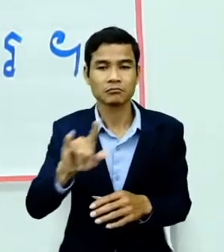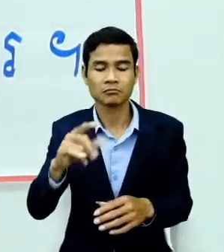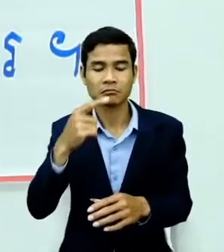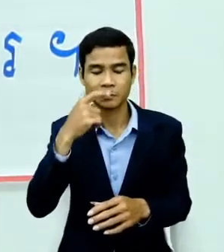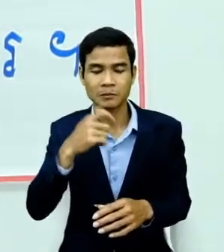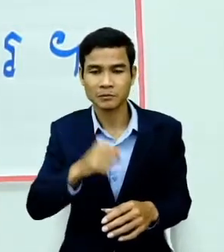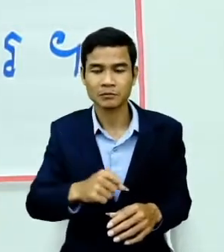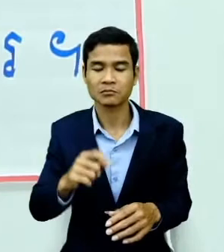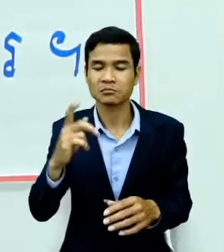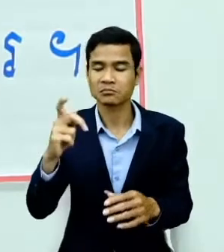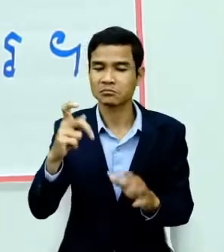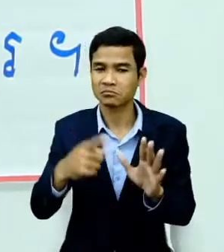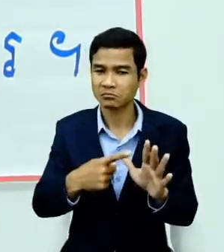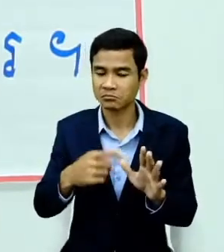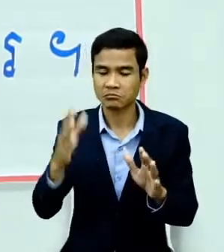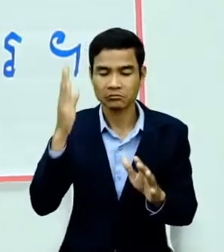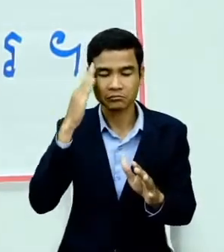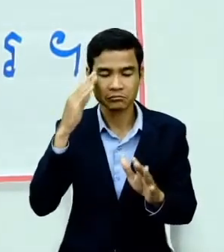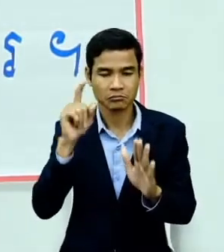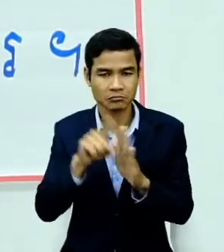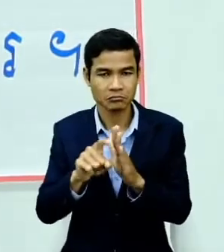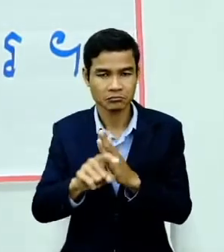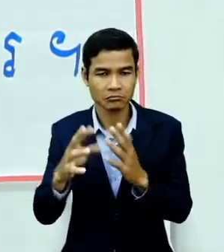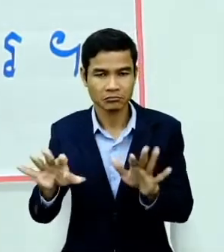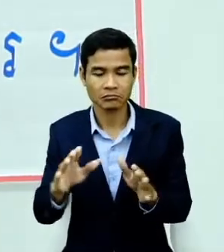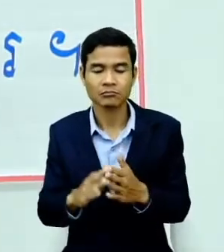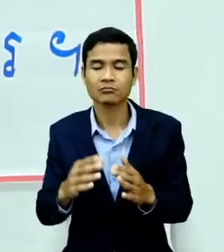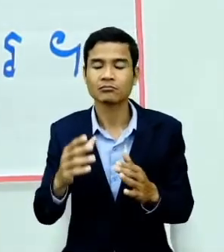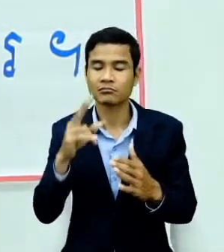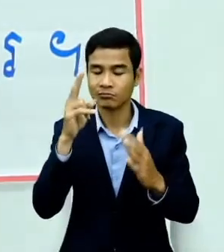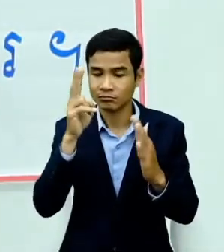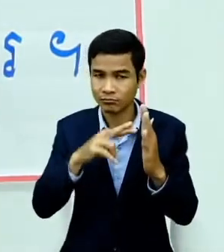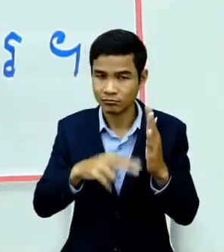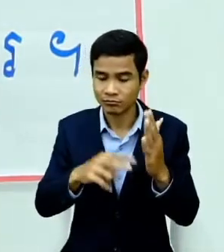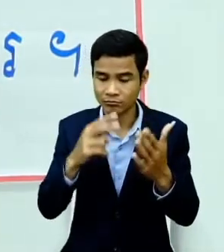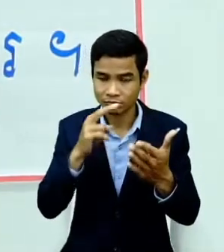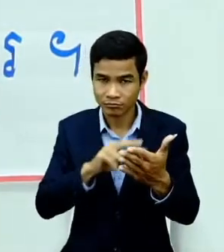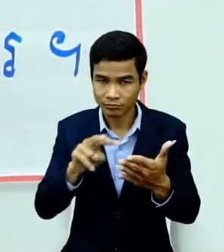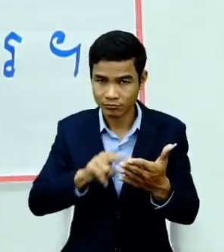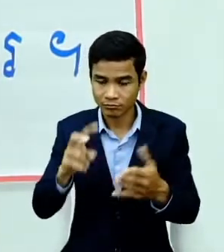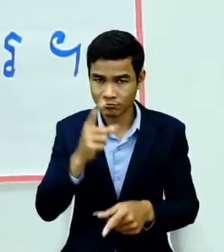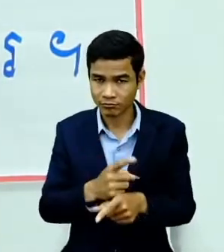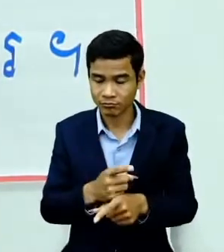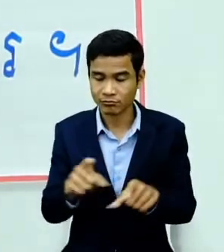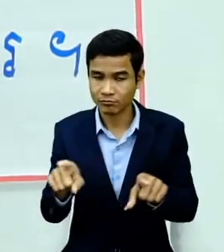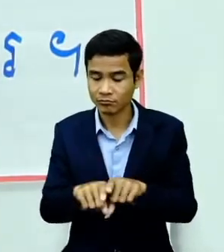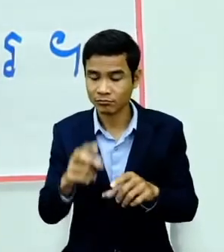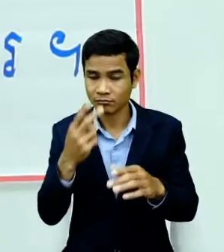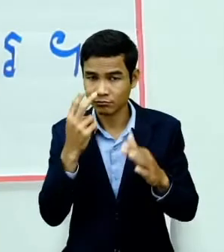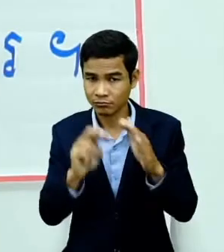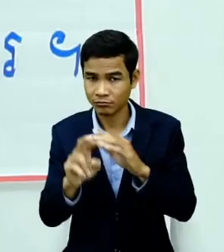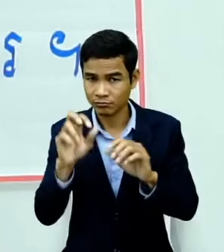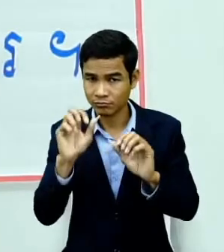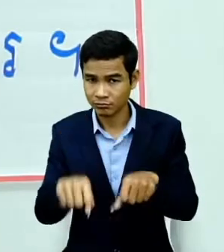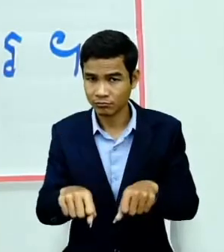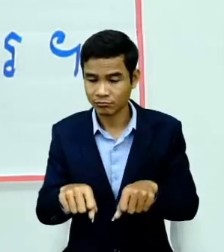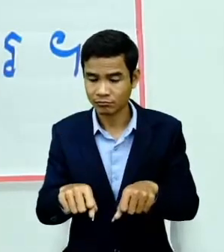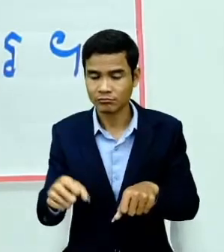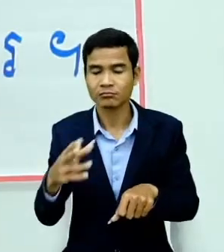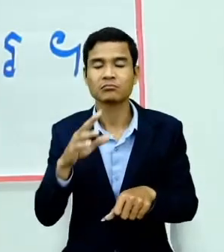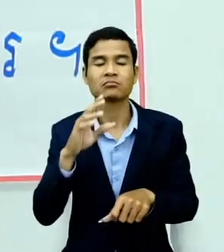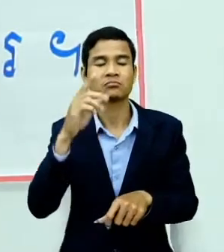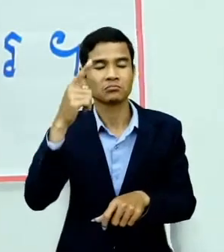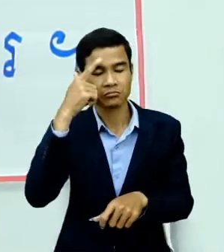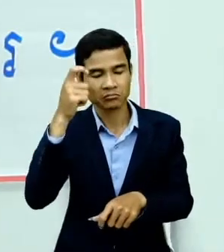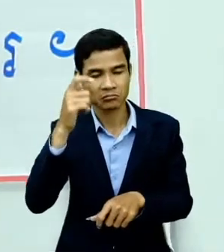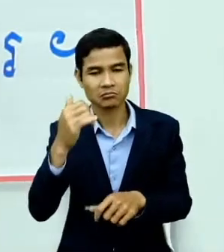ដឹងចំណងជើងហើយអញ្ចឹងពេលដែលយើងអានអត្ថបទទៅត្រឹមត្រូវលើអ្វីដែលកូនបានទូទាយអត់ចាត្រឹមត្រូវប្រកែ